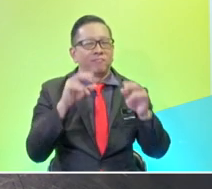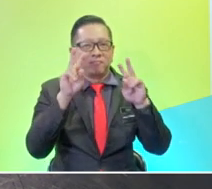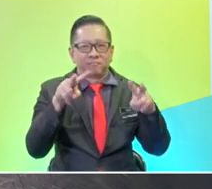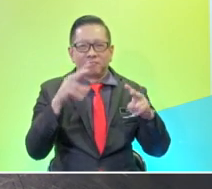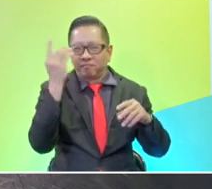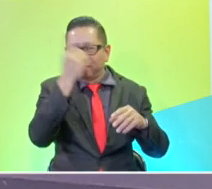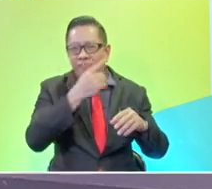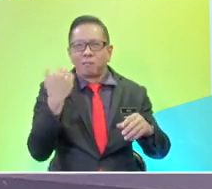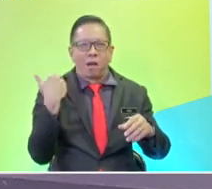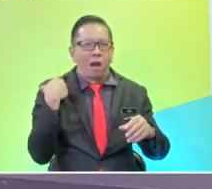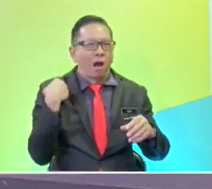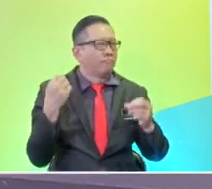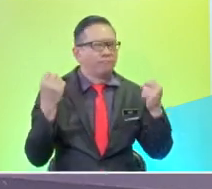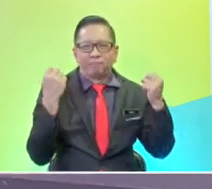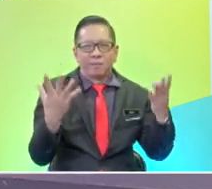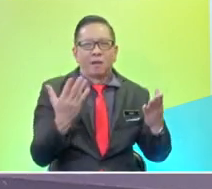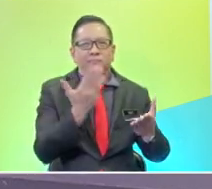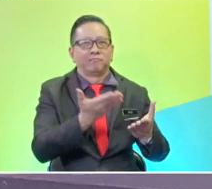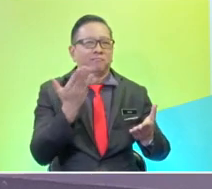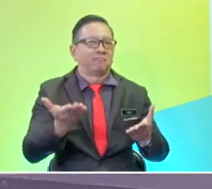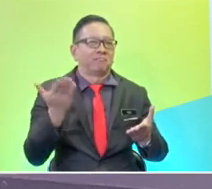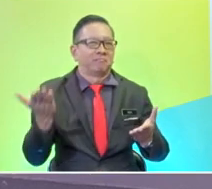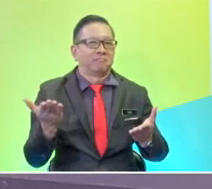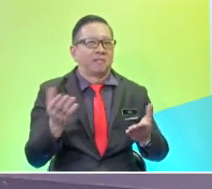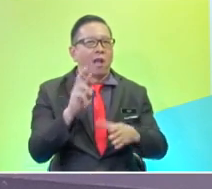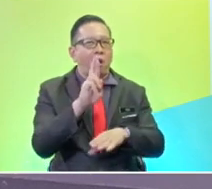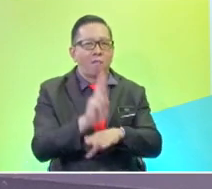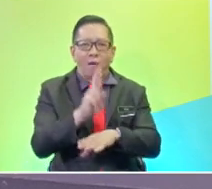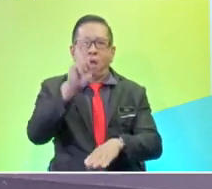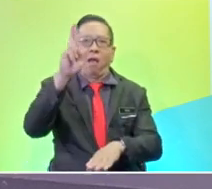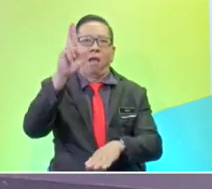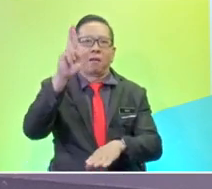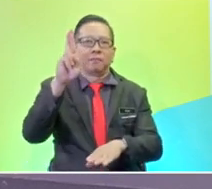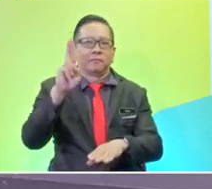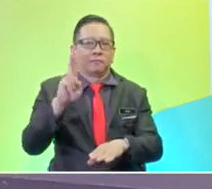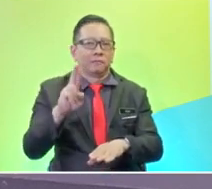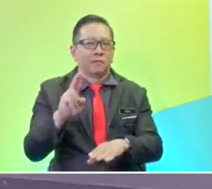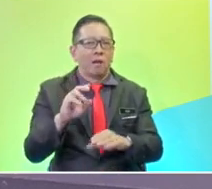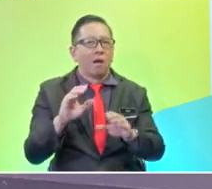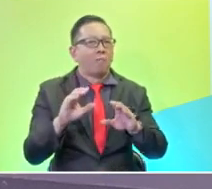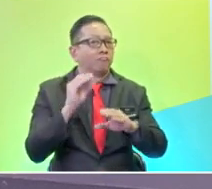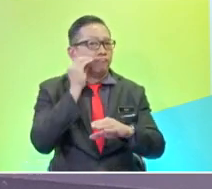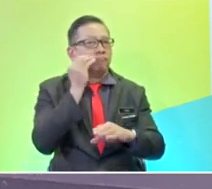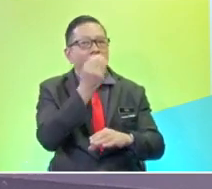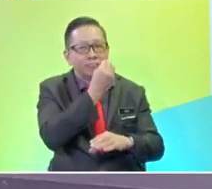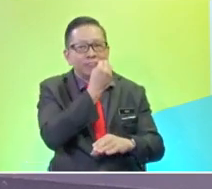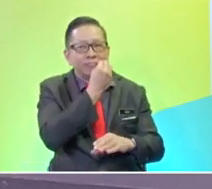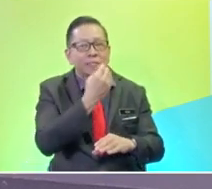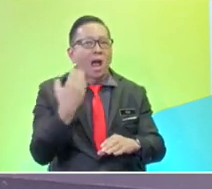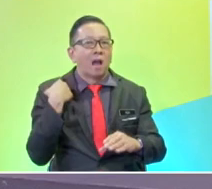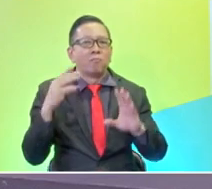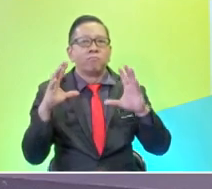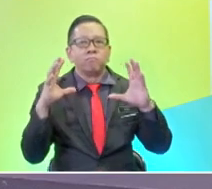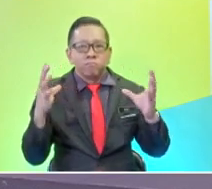sego Ada apa itu jago sini Aduh oke yang ini pula ada bunga udah ada